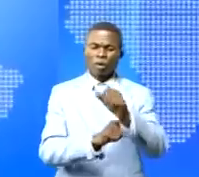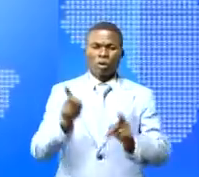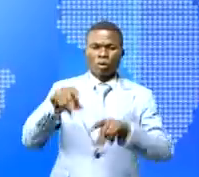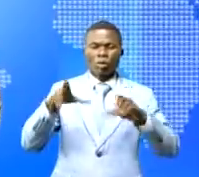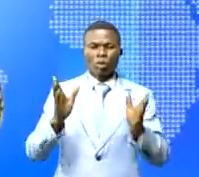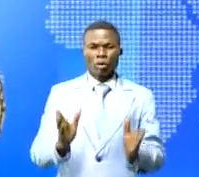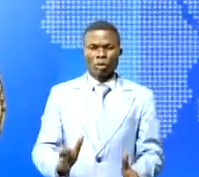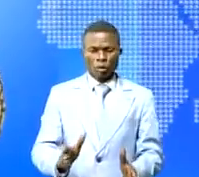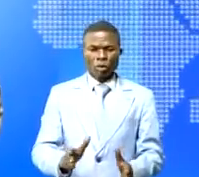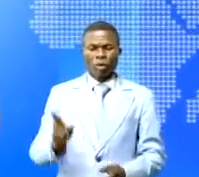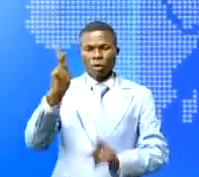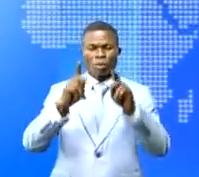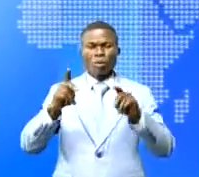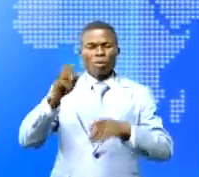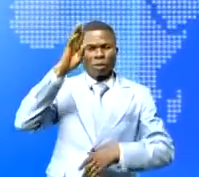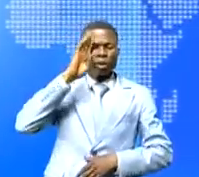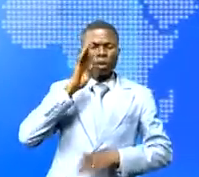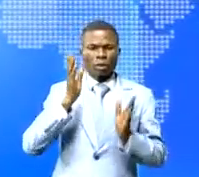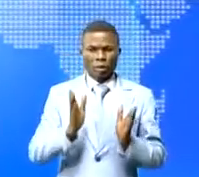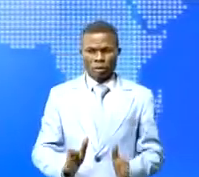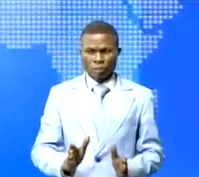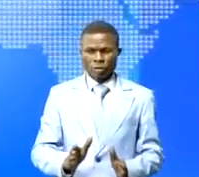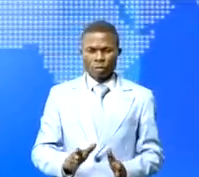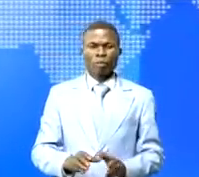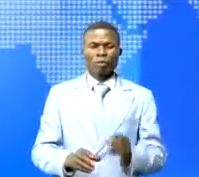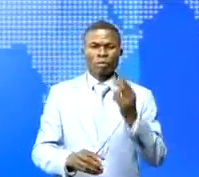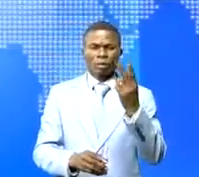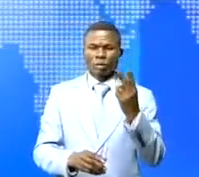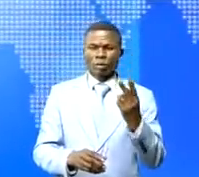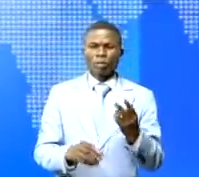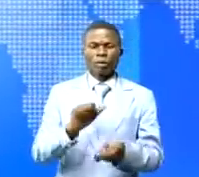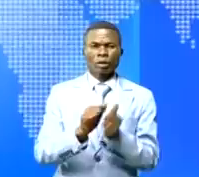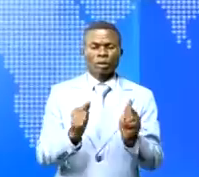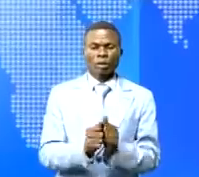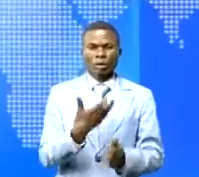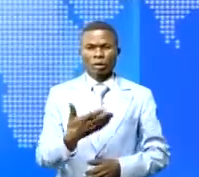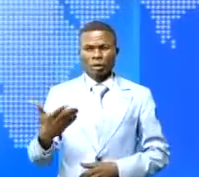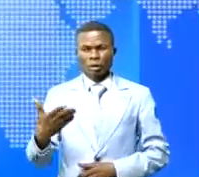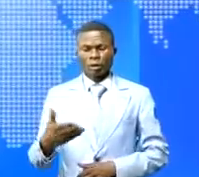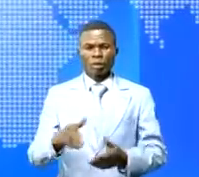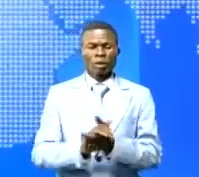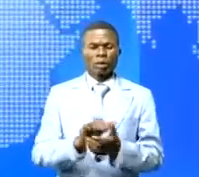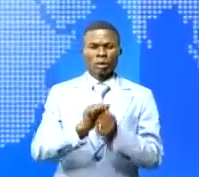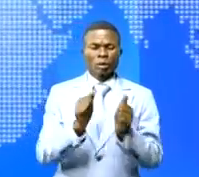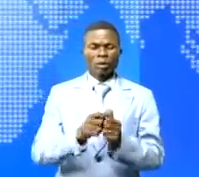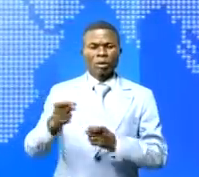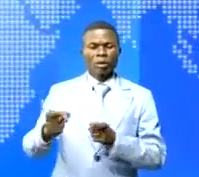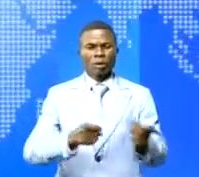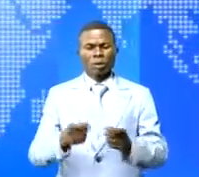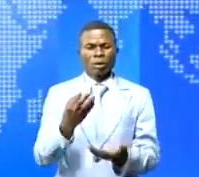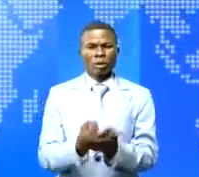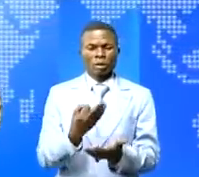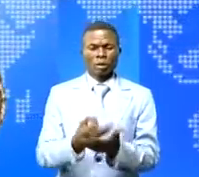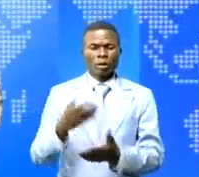congolais aux tchadiens. Et puis l'Itori fait deux exploits en matière de la traçabilité. La gestion de